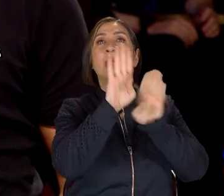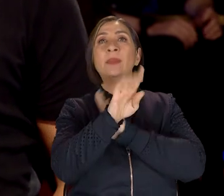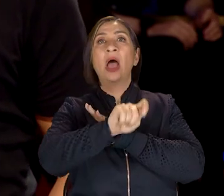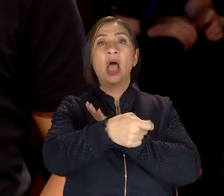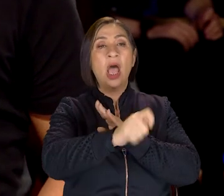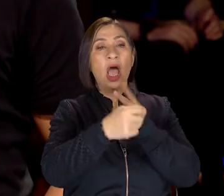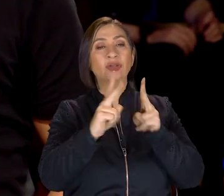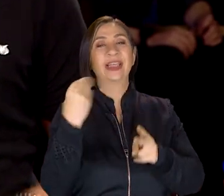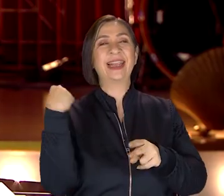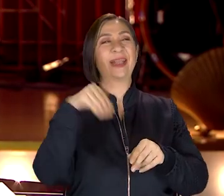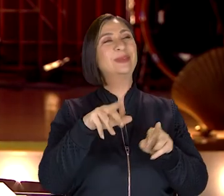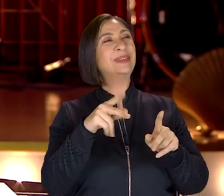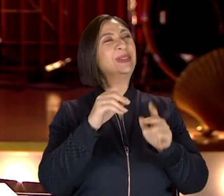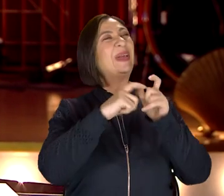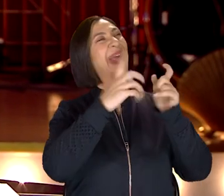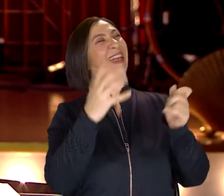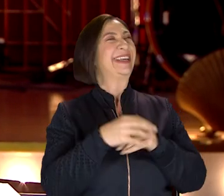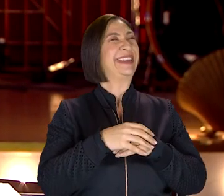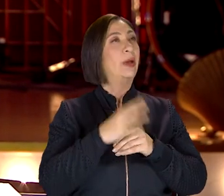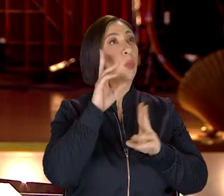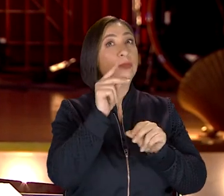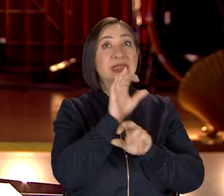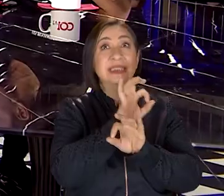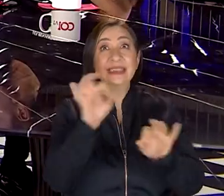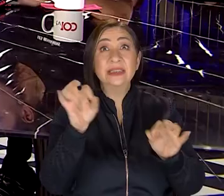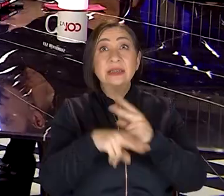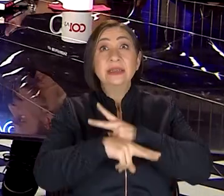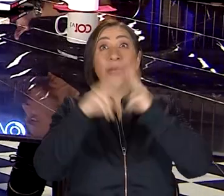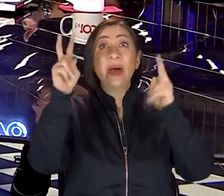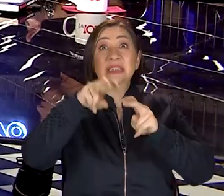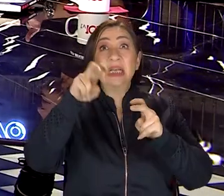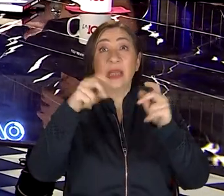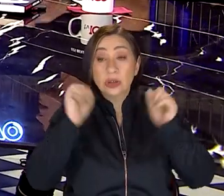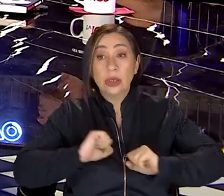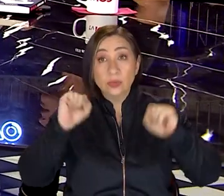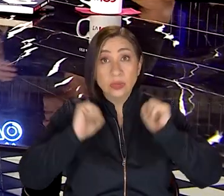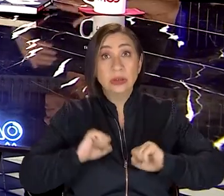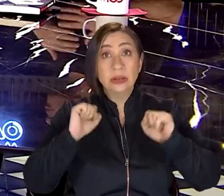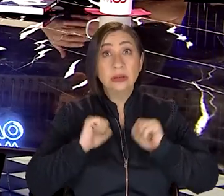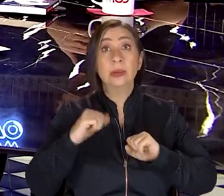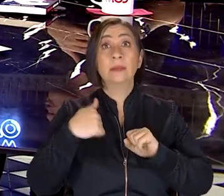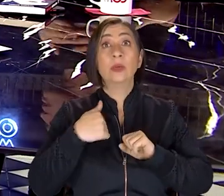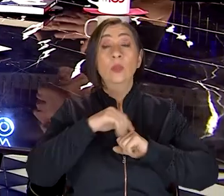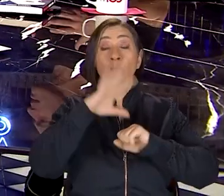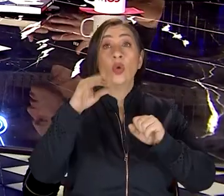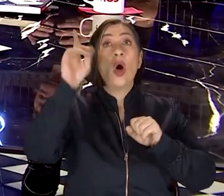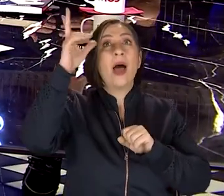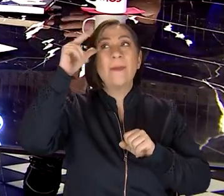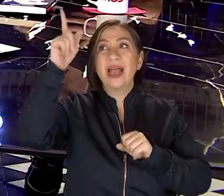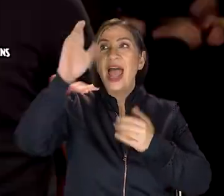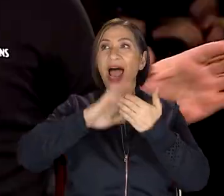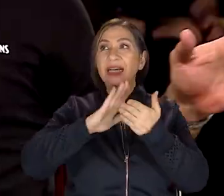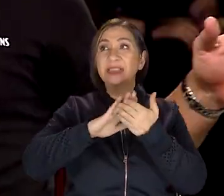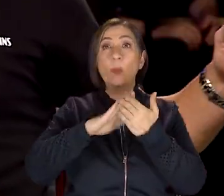açıyor. Hani sanki yeni gelmiş gibi. Günaydın filan diye. Oysa ki biz saat sabah 8'e kadar çalışmışız. Of. Bu arada benim bütün o Boston'daki arkadaşlarım,